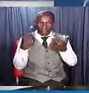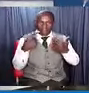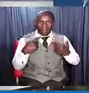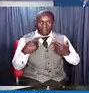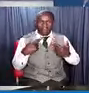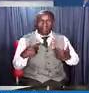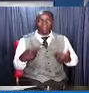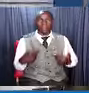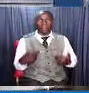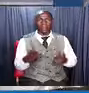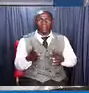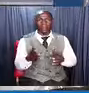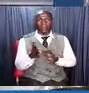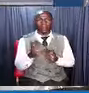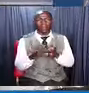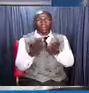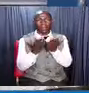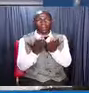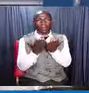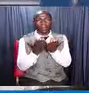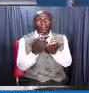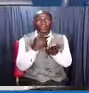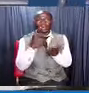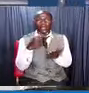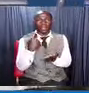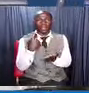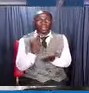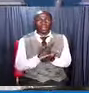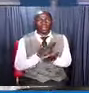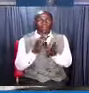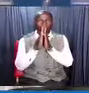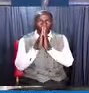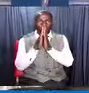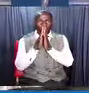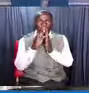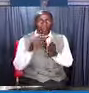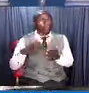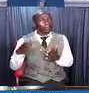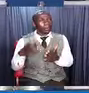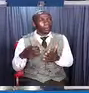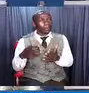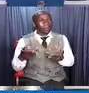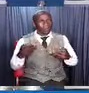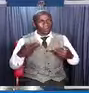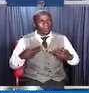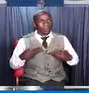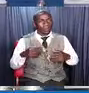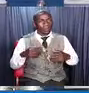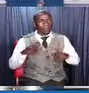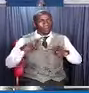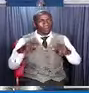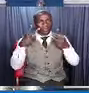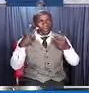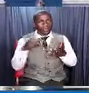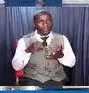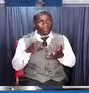Na ndio Biblia ya Mungu anatuambia. That's what the Bible tells us. Ombeni mtapata. Pray whatever. Bisheni mtafunguliwa. No, it shall be open. Tafuteni